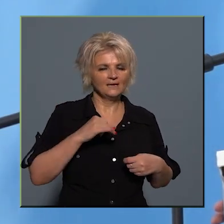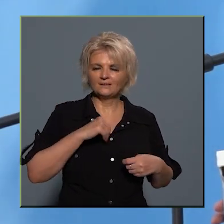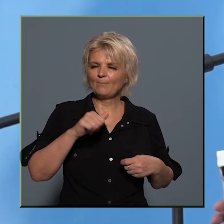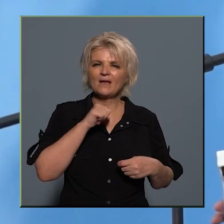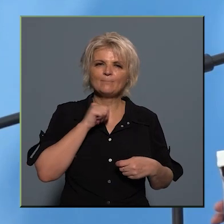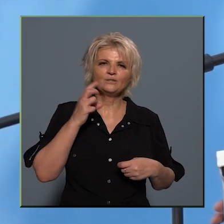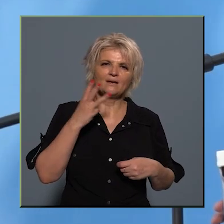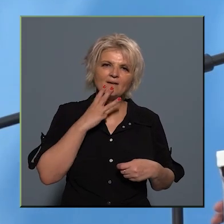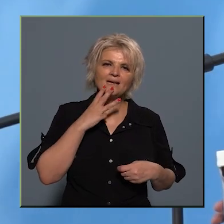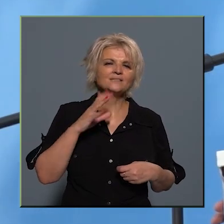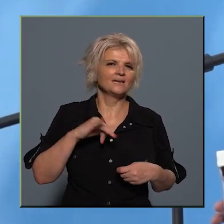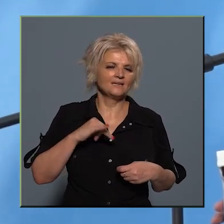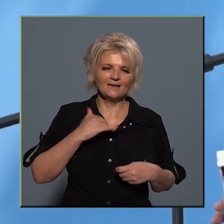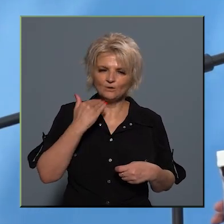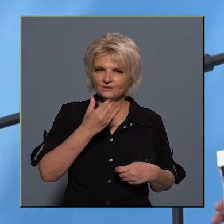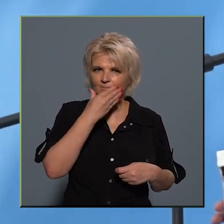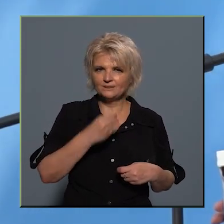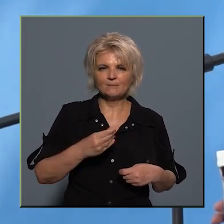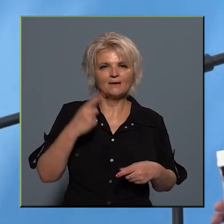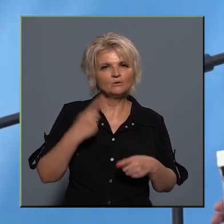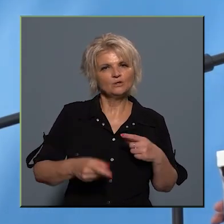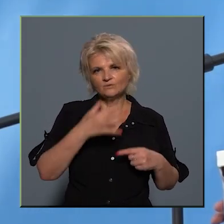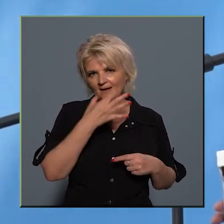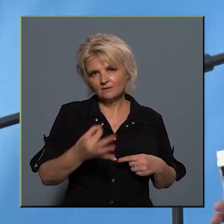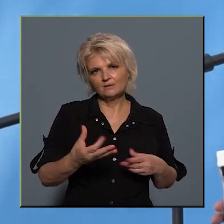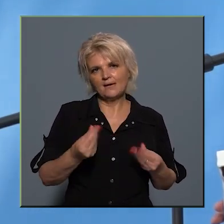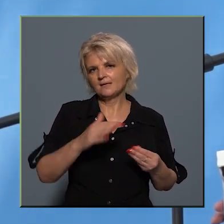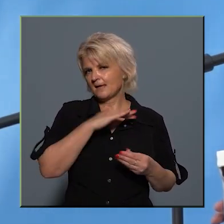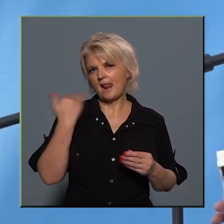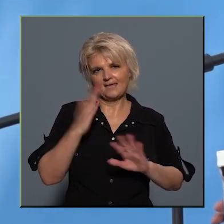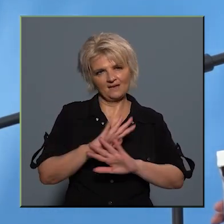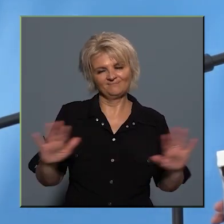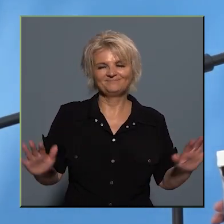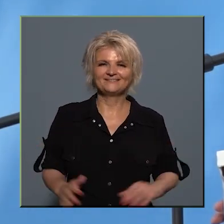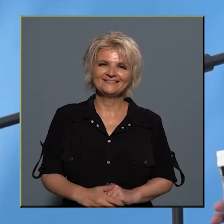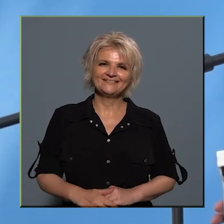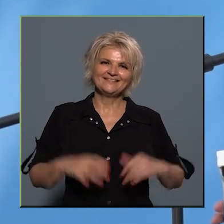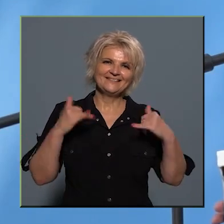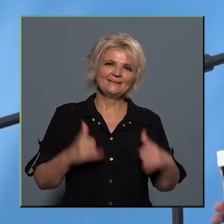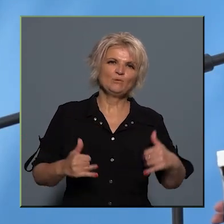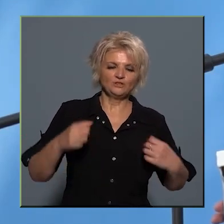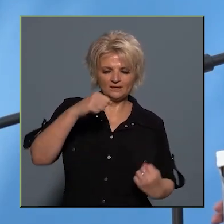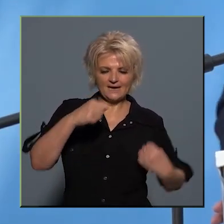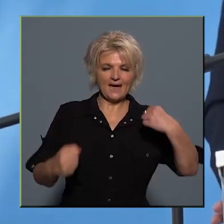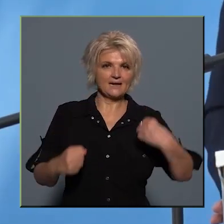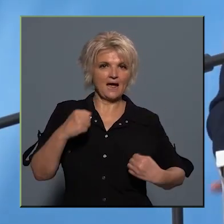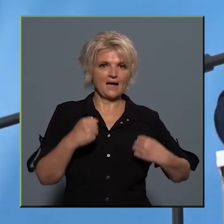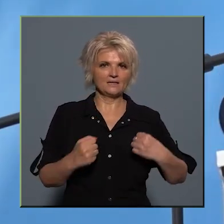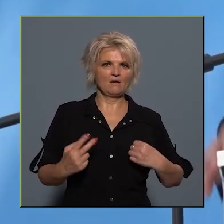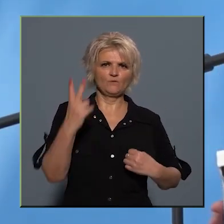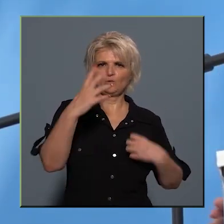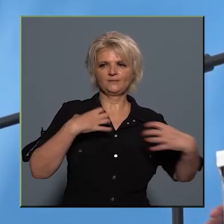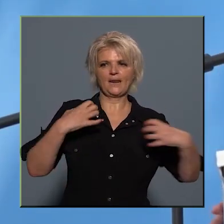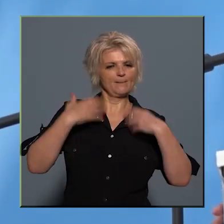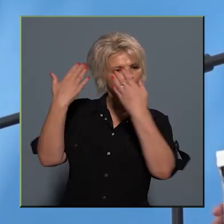érdeme. Köszönöm szépen, így utolsó felszólalóként, szerintem ennyi elég is volt. Ugye most a járgány ő a főszereplő, úgyhogy